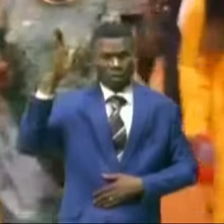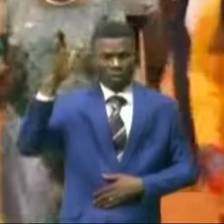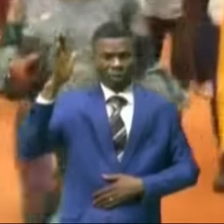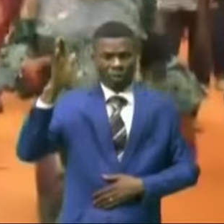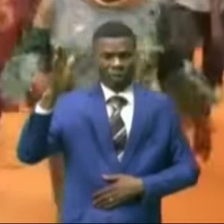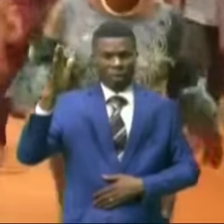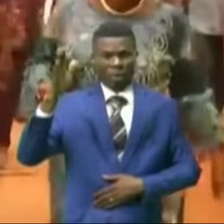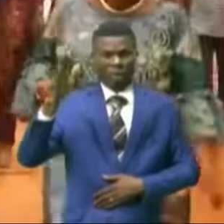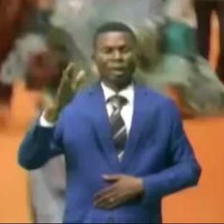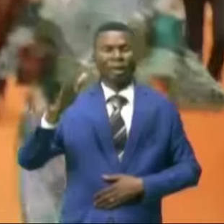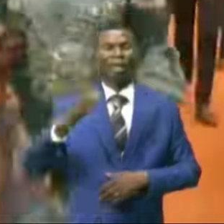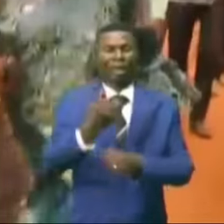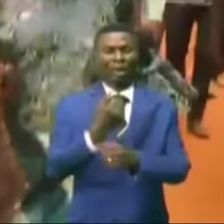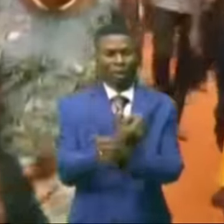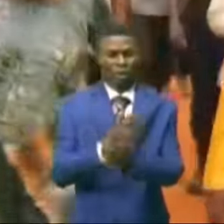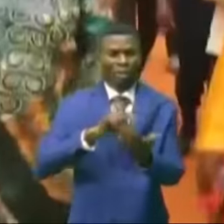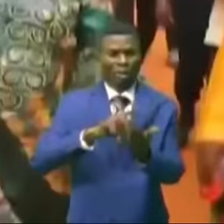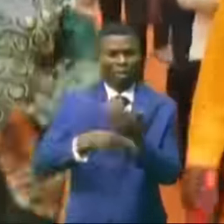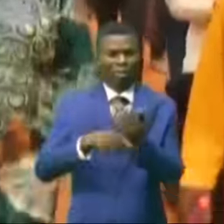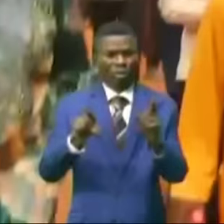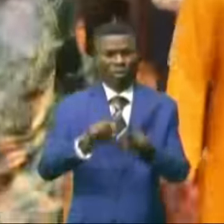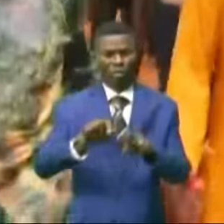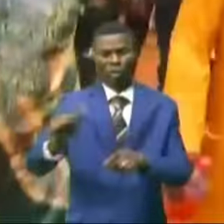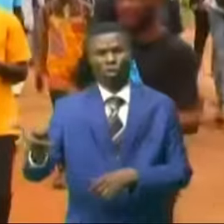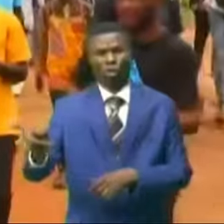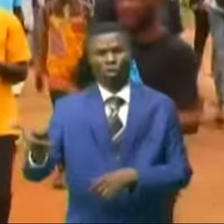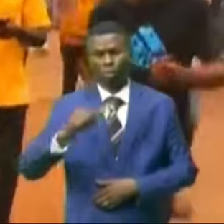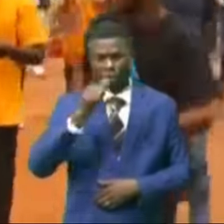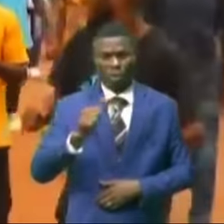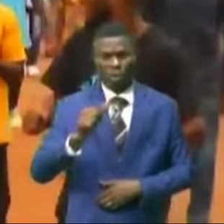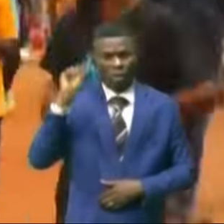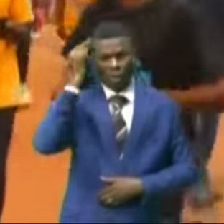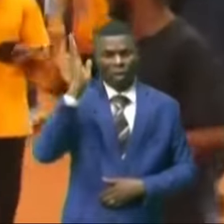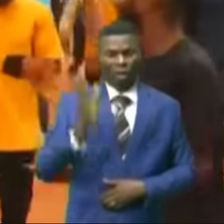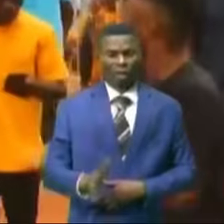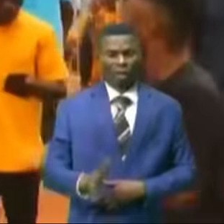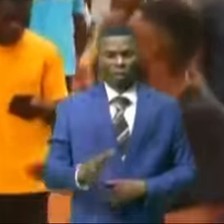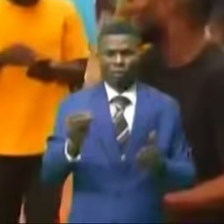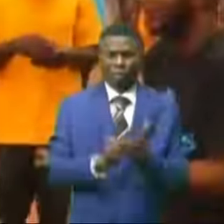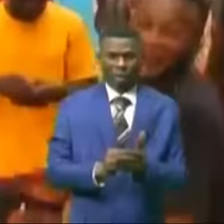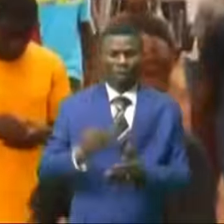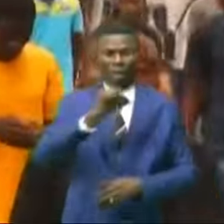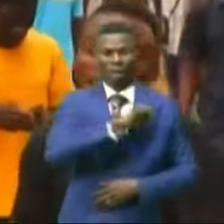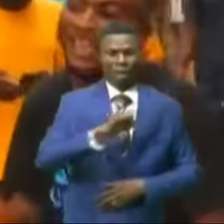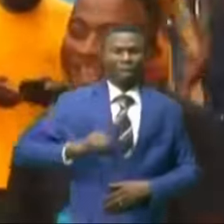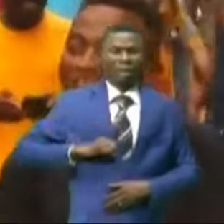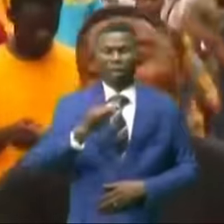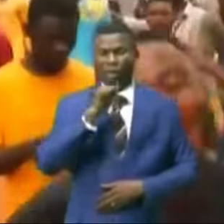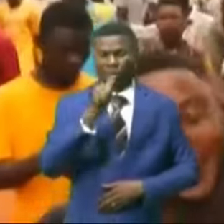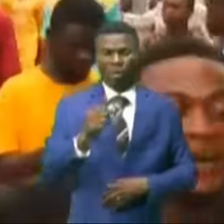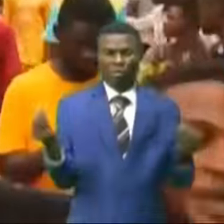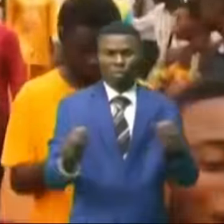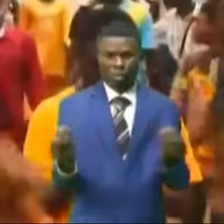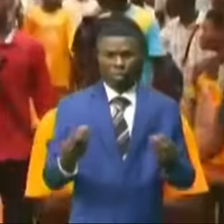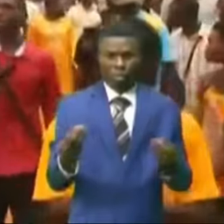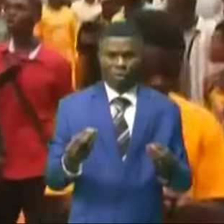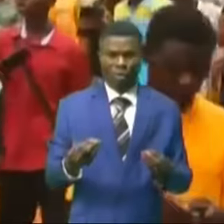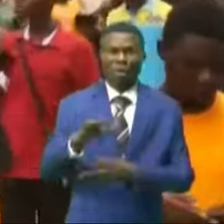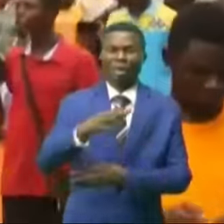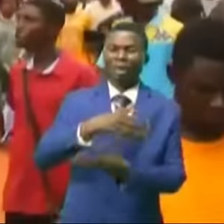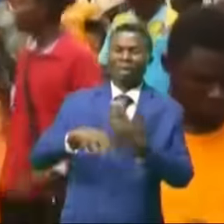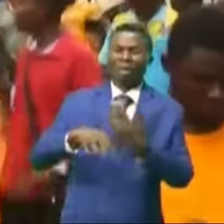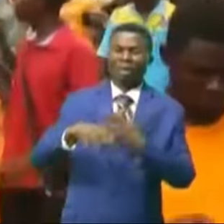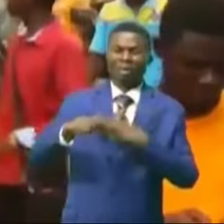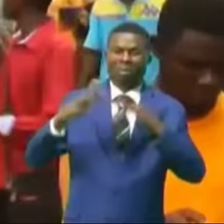même timing que les autres provinces un gouverneur, moins encore ses sénateurs. À la base, l'imbroglio qui